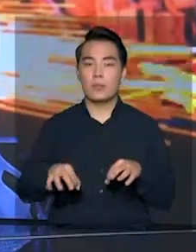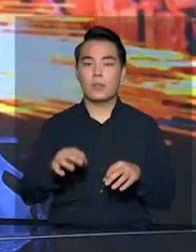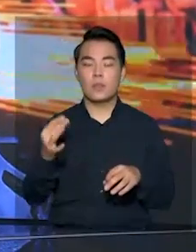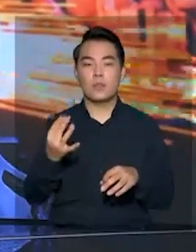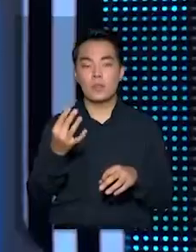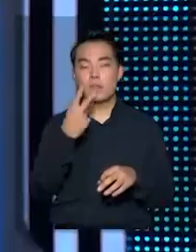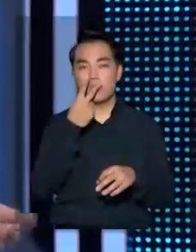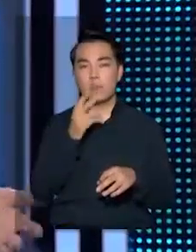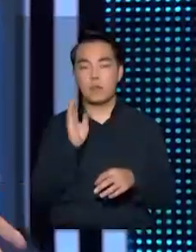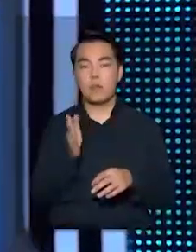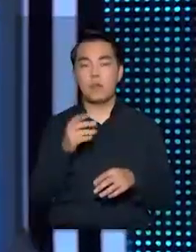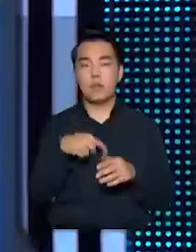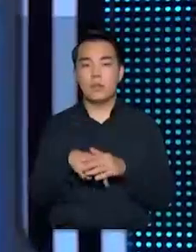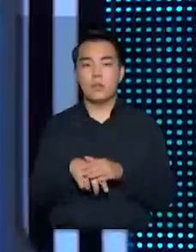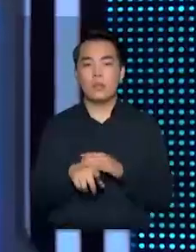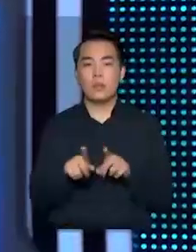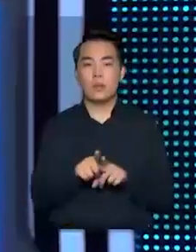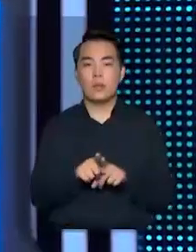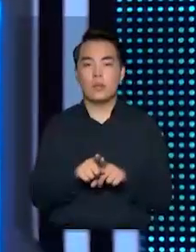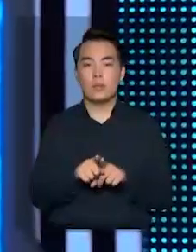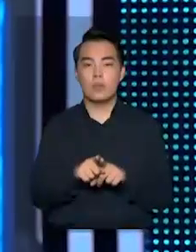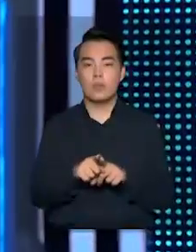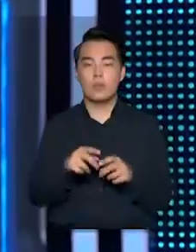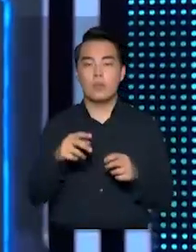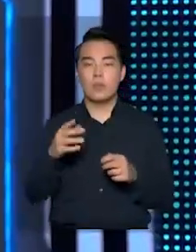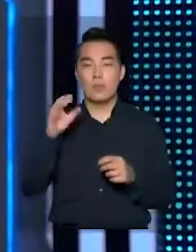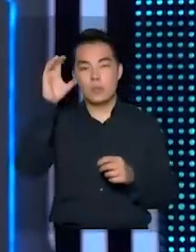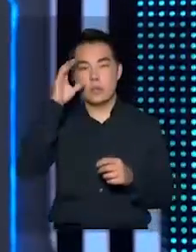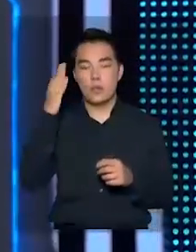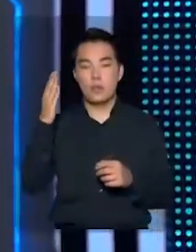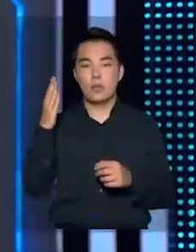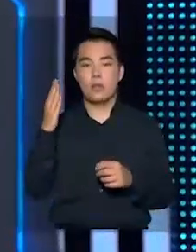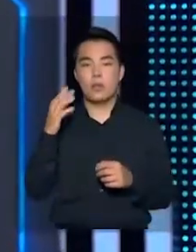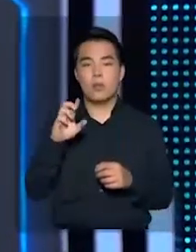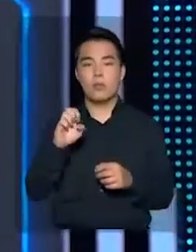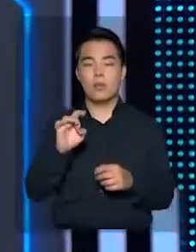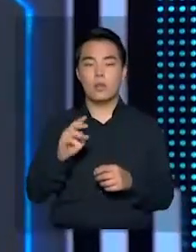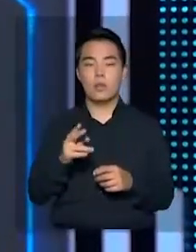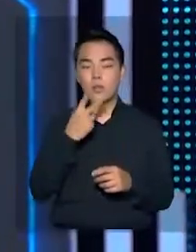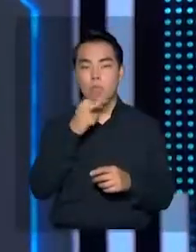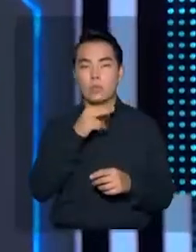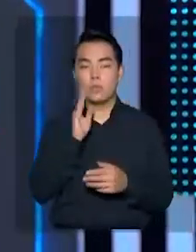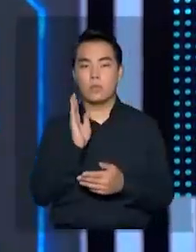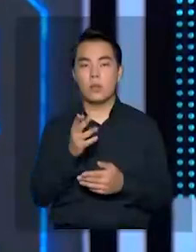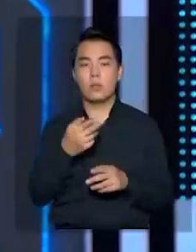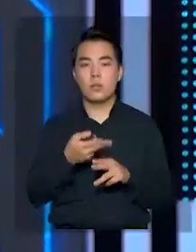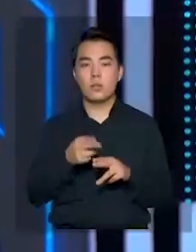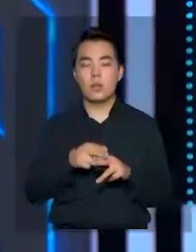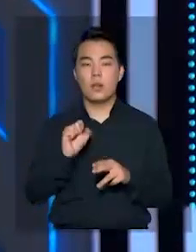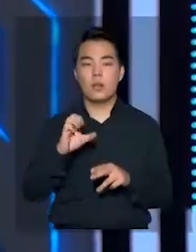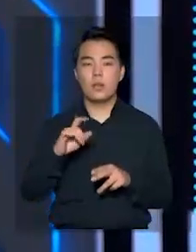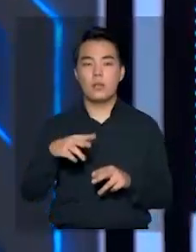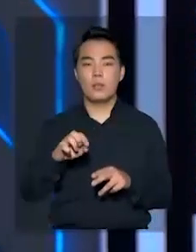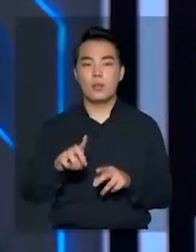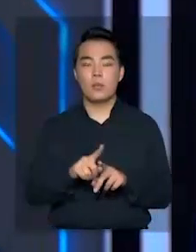қызығушылығы артқан. Бұл салада әсіресе Өзбекстанмен әріптестік берік орнаған. Әріптесім Асылбек Тойбек бауырлас ағайының